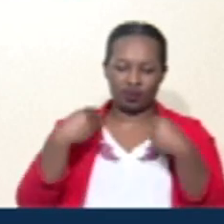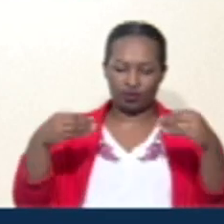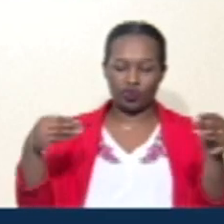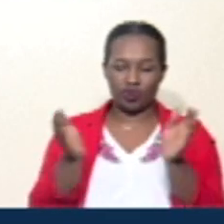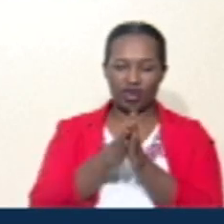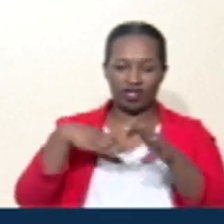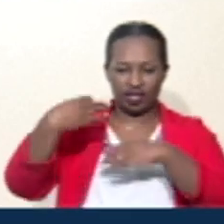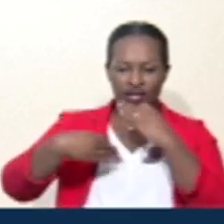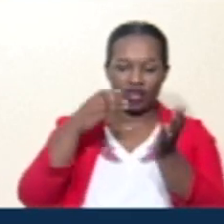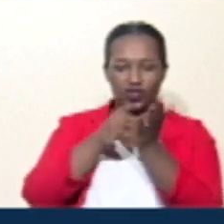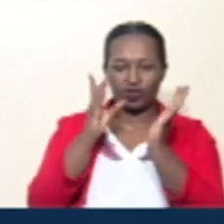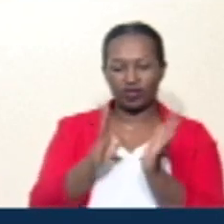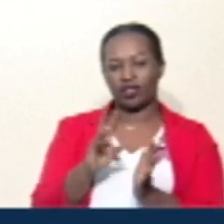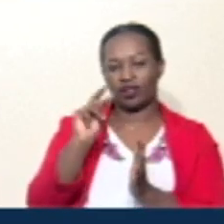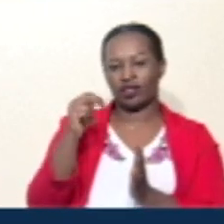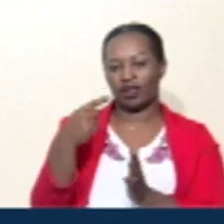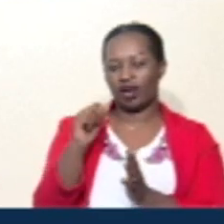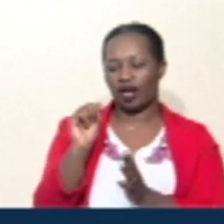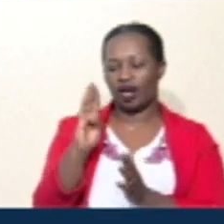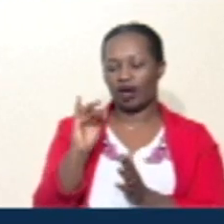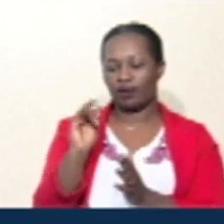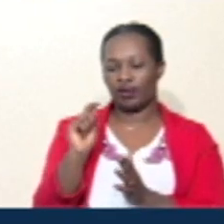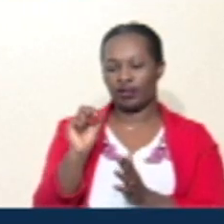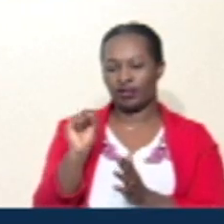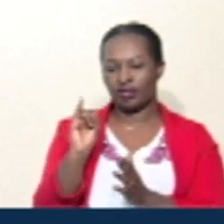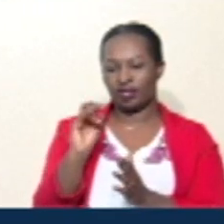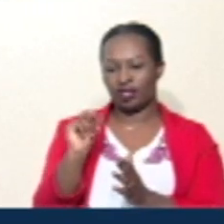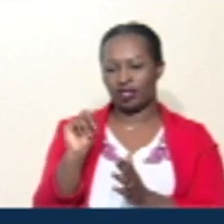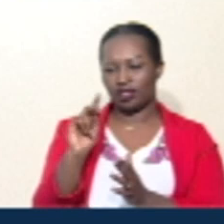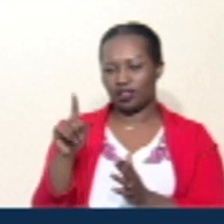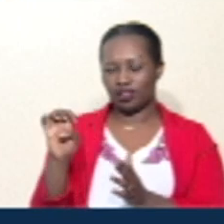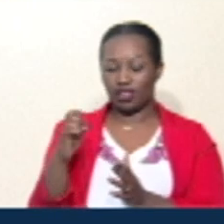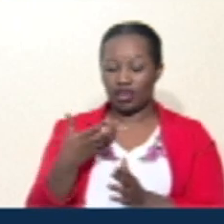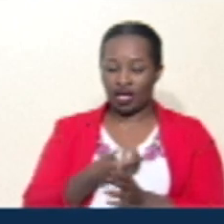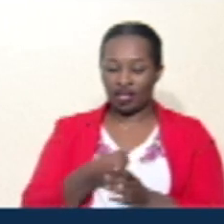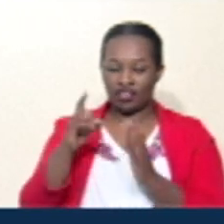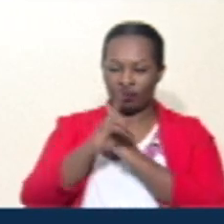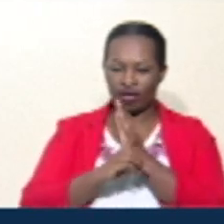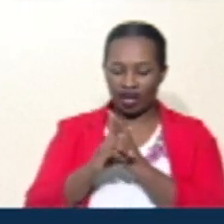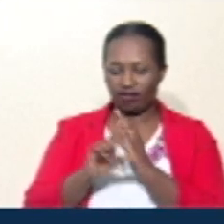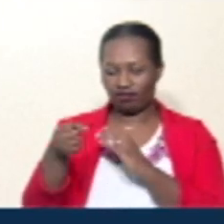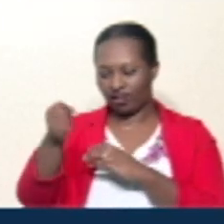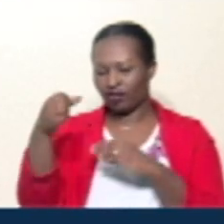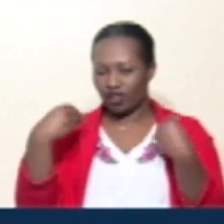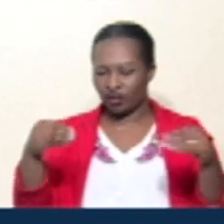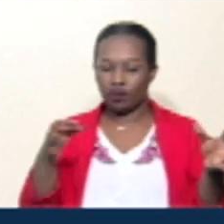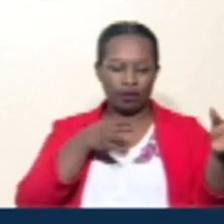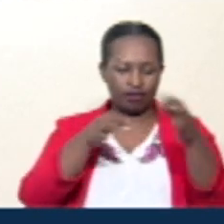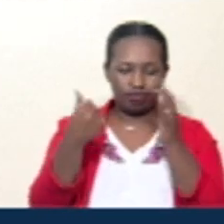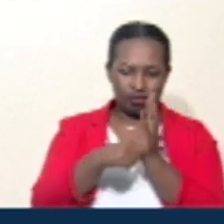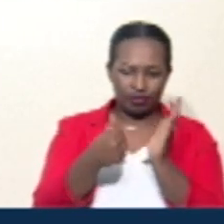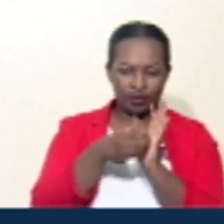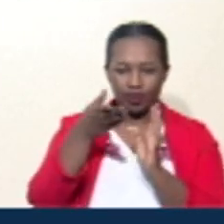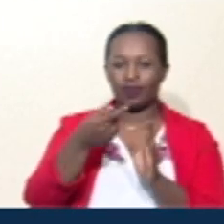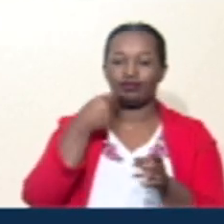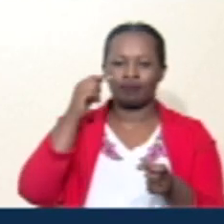Dr. Ngabitsinze Jean Chrysostome yagiriye muri aka karere nyuma yo gutemberezwa iri soko agasobanurirwa ibibazo biririmo, yijeje